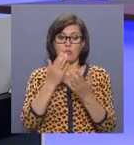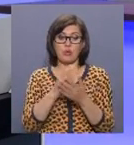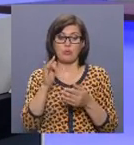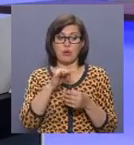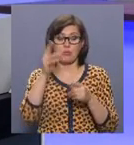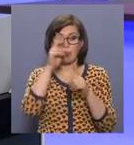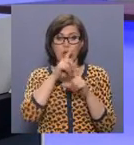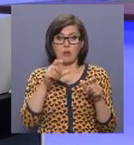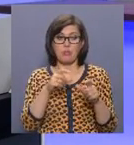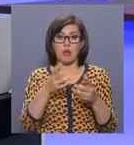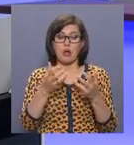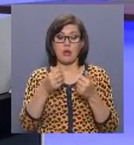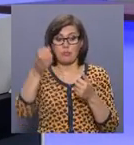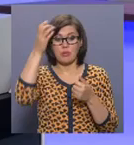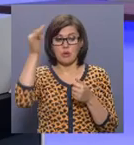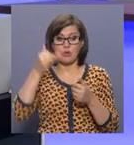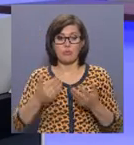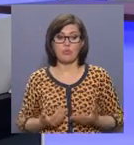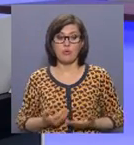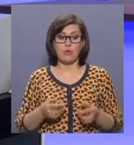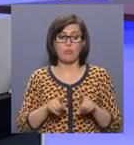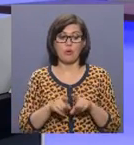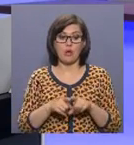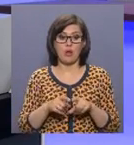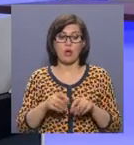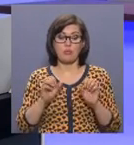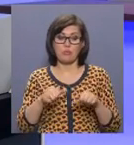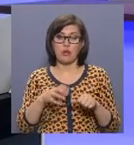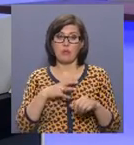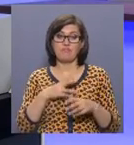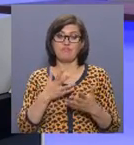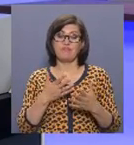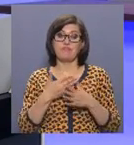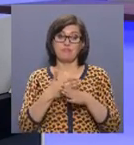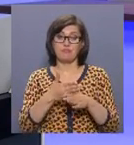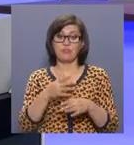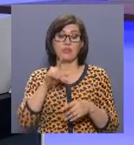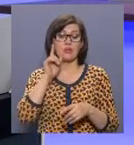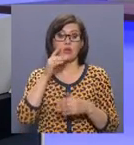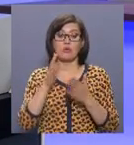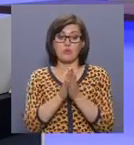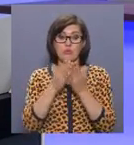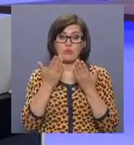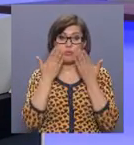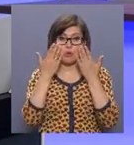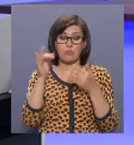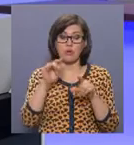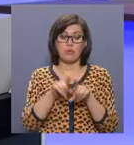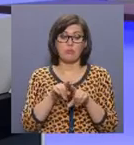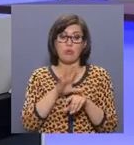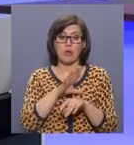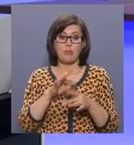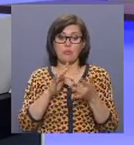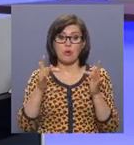Айтуларынша мектепте алған білім өмірлік азық дейтін. Екіншіден жастар кітап оқымайды. Есесіне